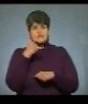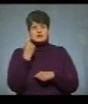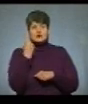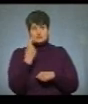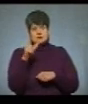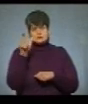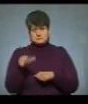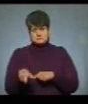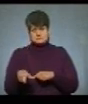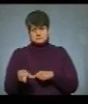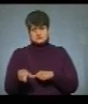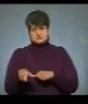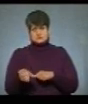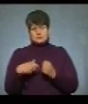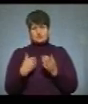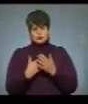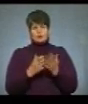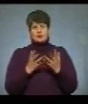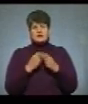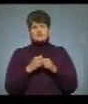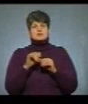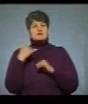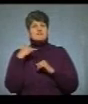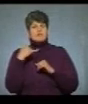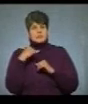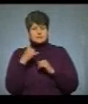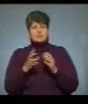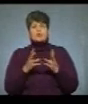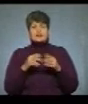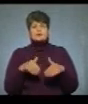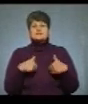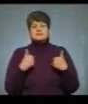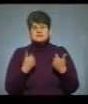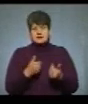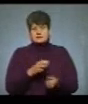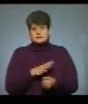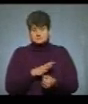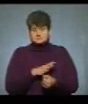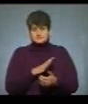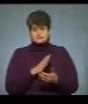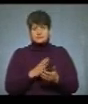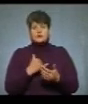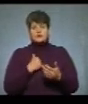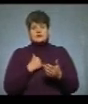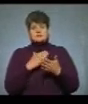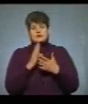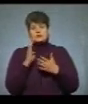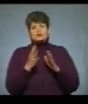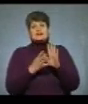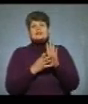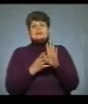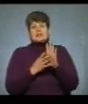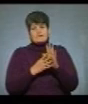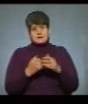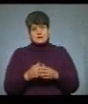диспетчер. Тобто так, як по кількості викликів, по кількості звернень, які ми мали, то у нас би мало бути 9 диспетчерів.